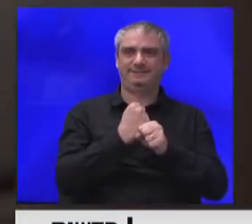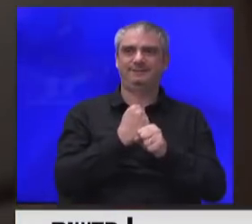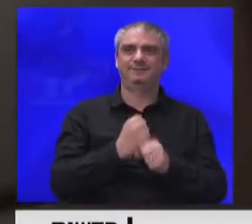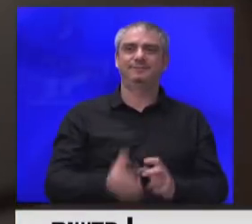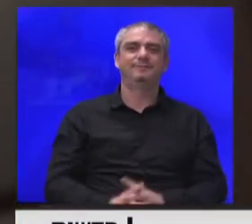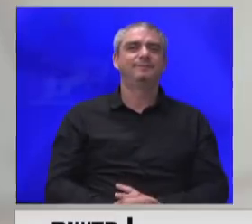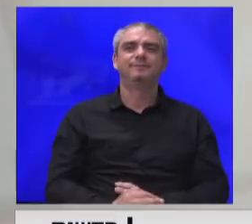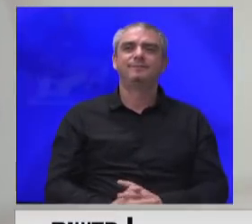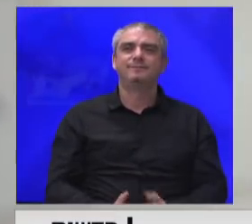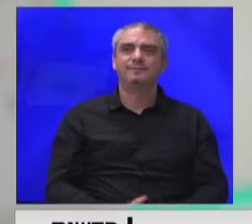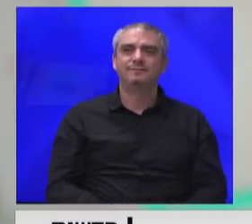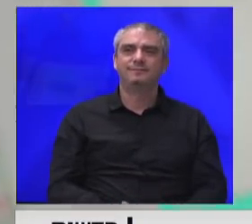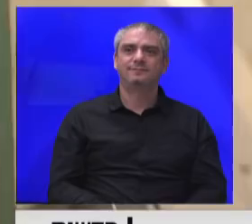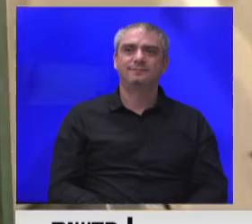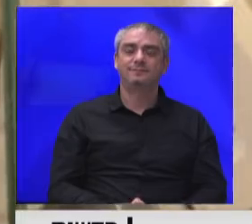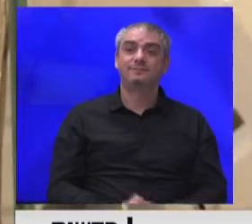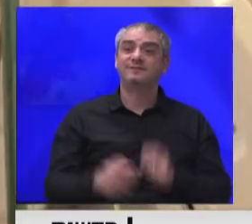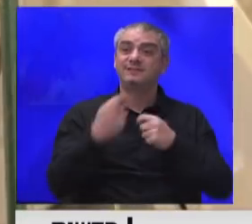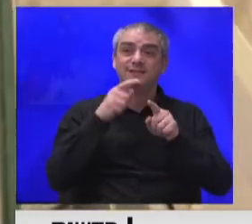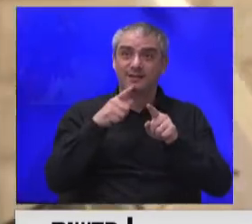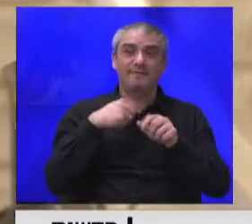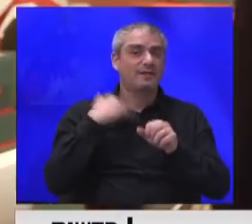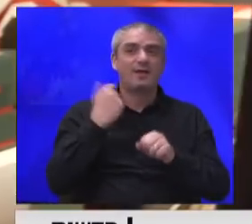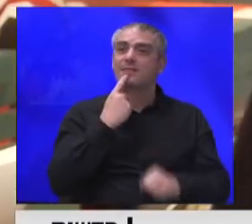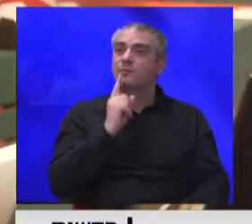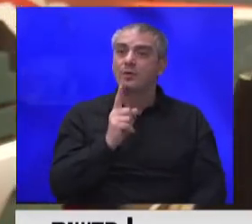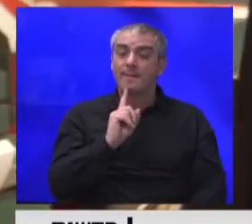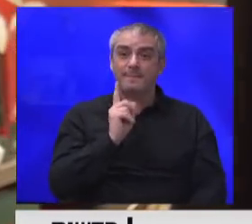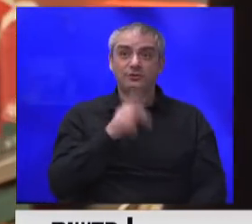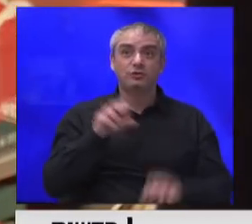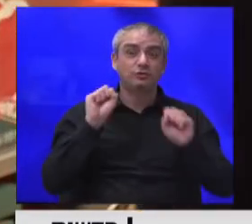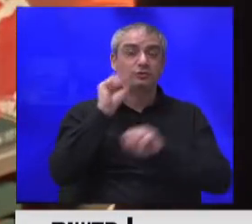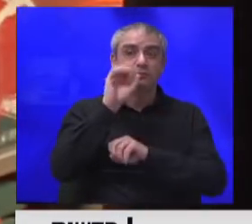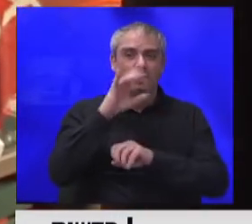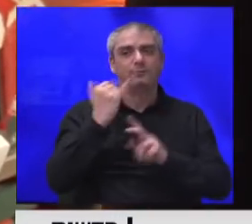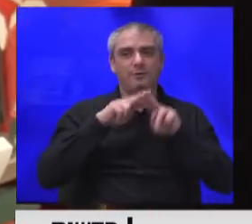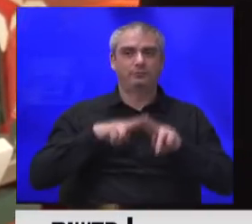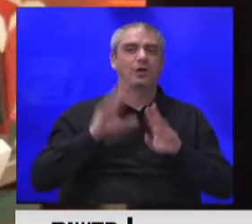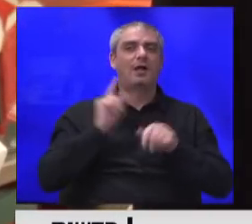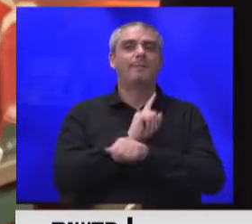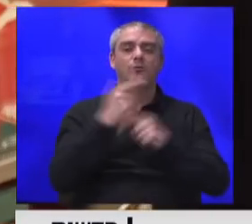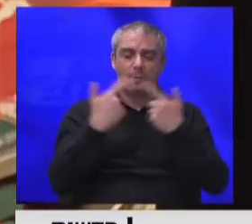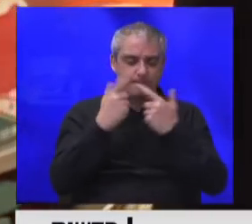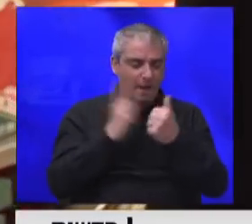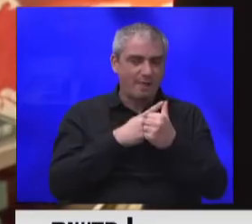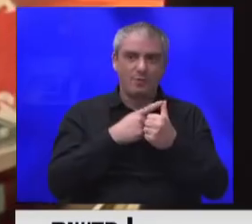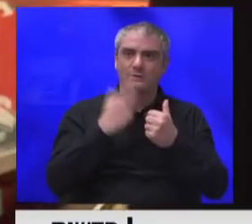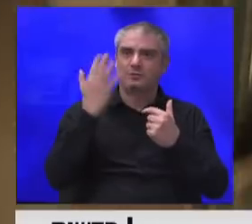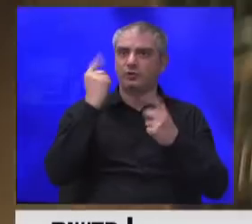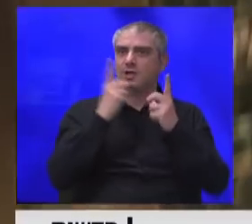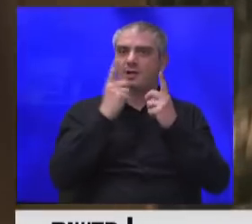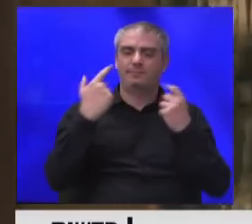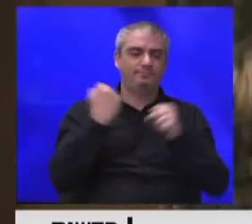מה אתה רוצה להזמין? בעסקים האלו, וזה אני תמיד אומר, מי שיש לו משלוחים תמיד שורד. גם בזמן מלחמות, כשהיה